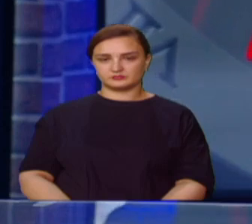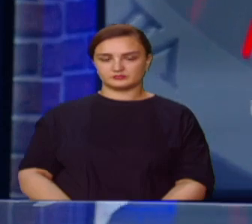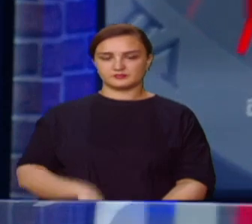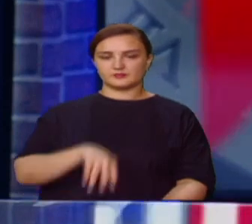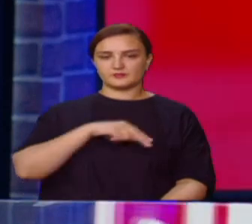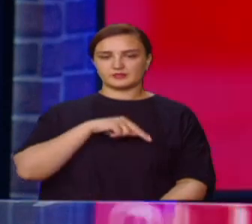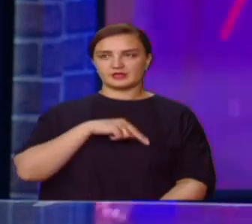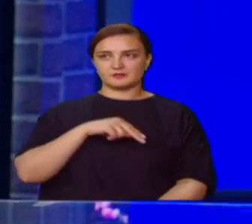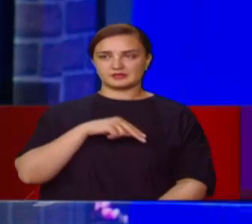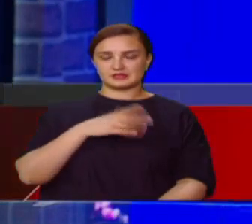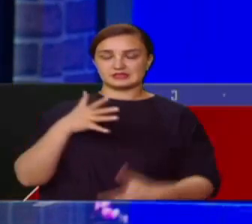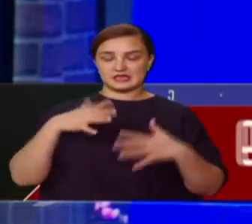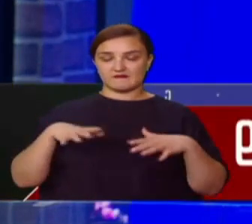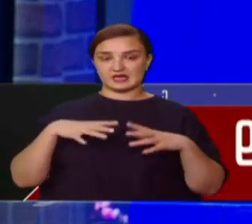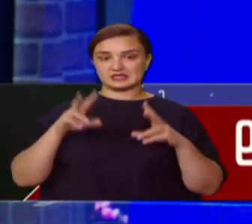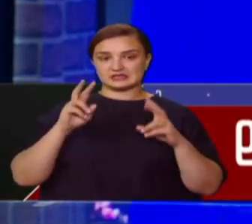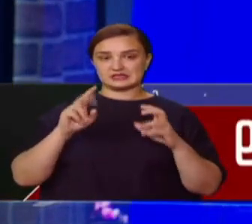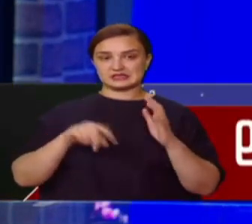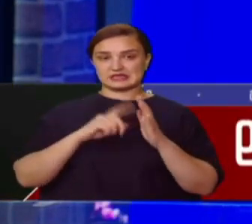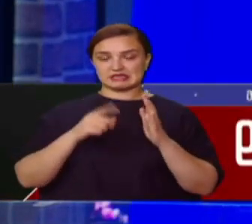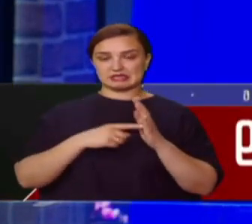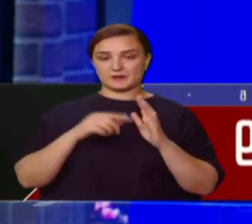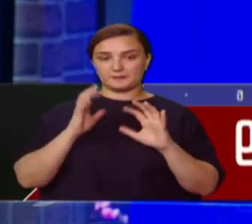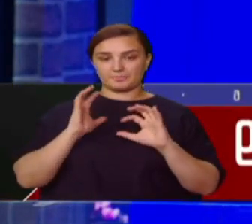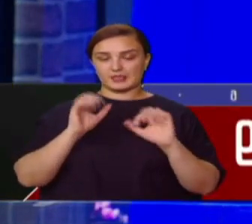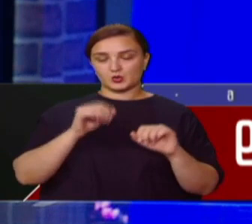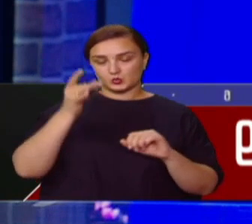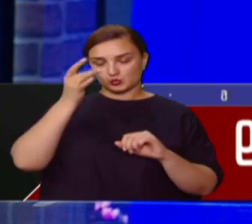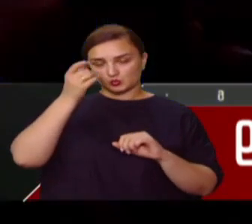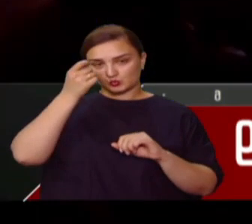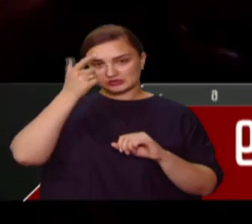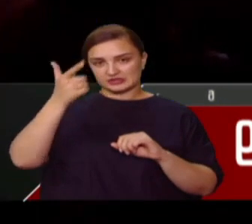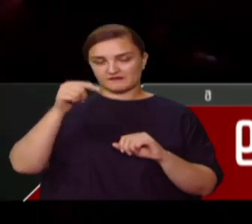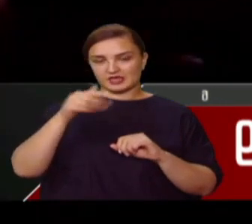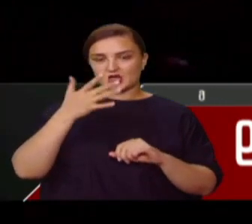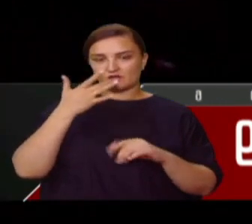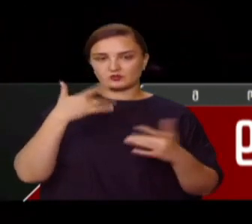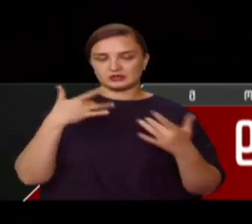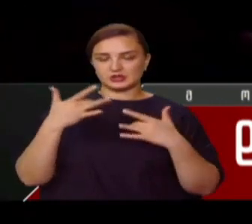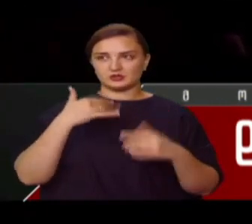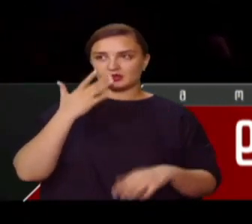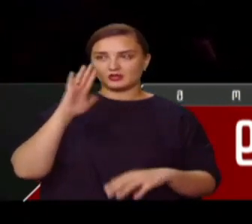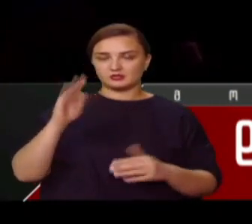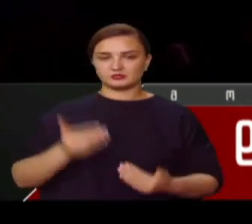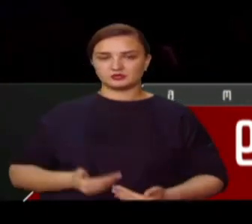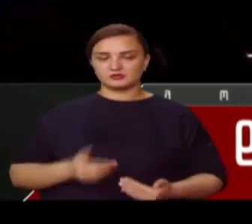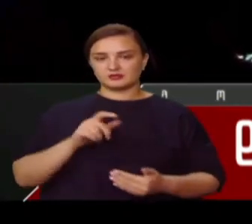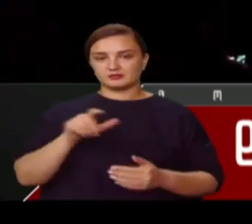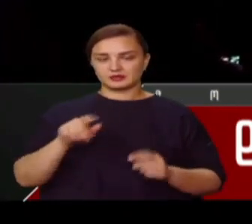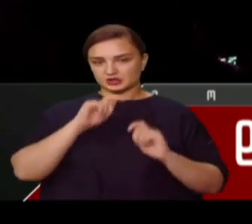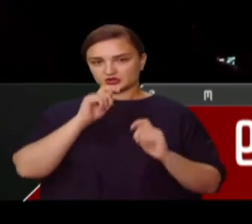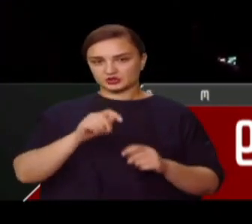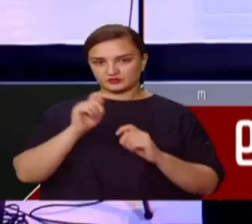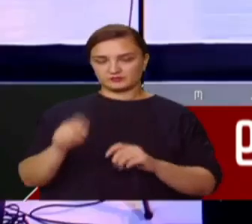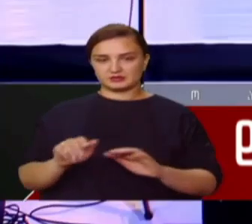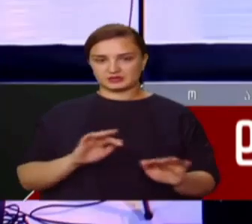Parlamentis diasporisa da Kavkasiis sagitkhta komitetis mkhardaqerit Rustavelis eronul teatrshi utskhvelchi mtskhovrebi tsarmatebuli diasporelebis dajildoebis